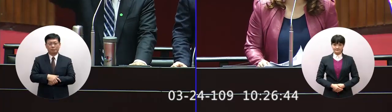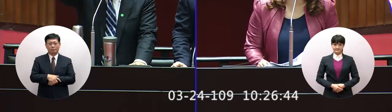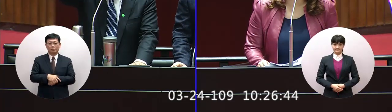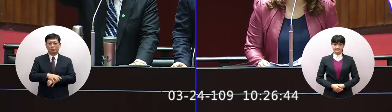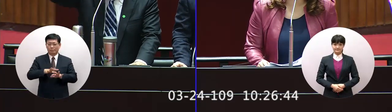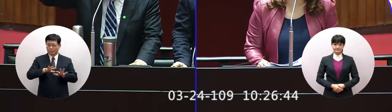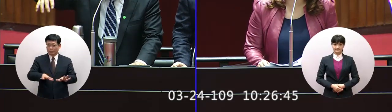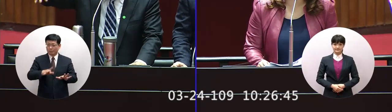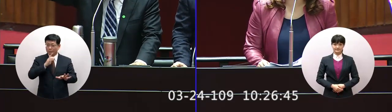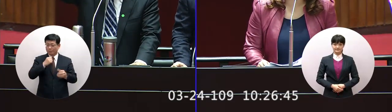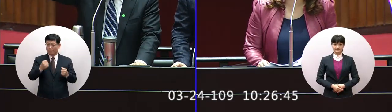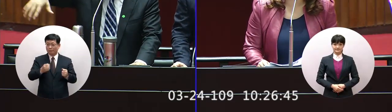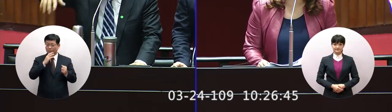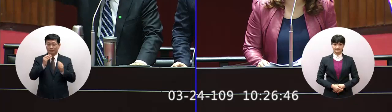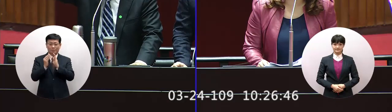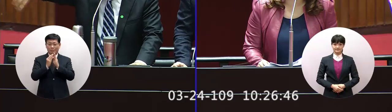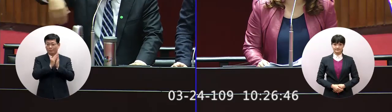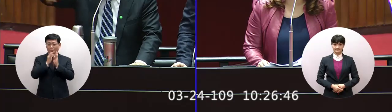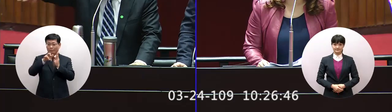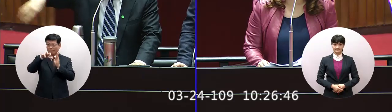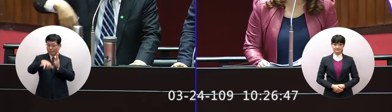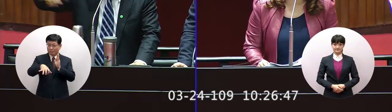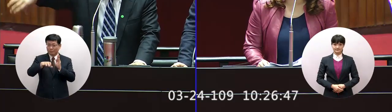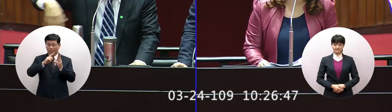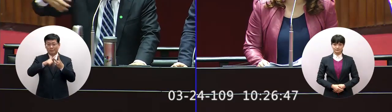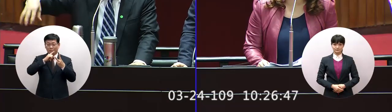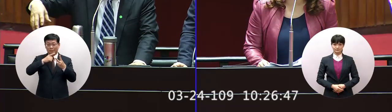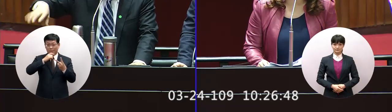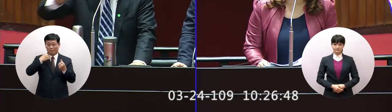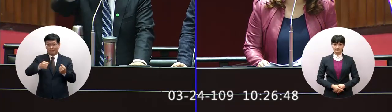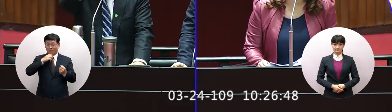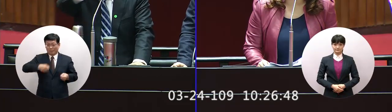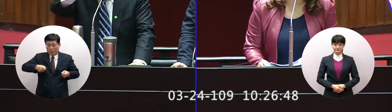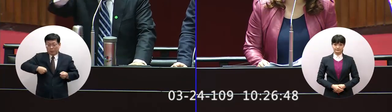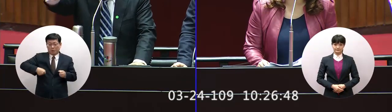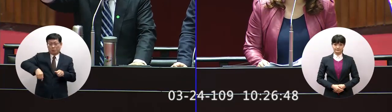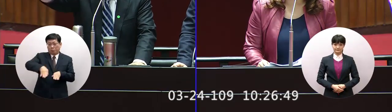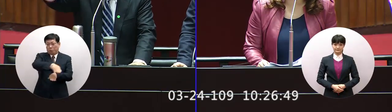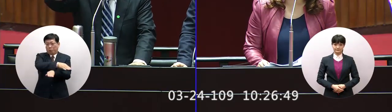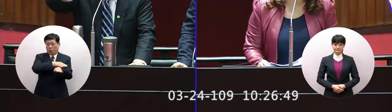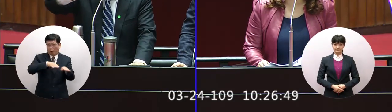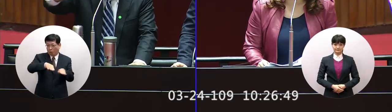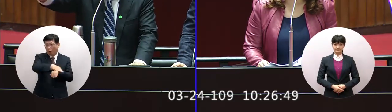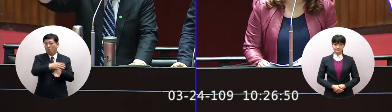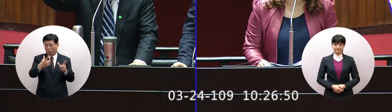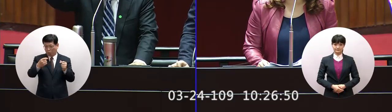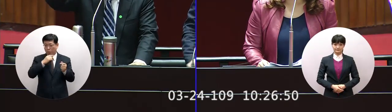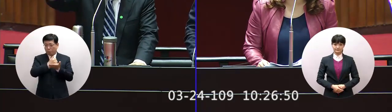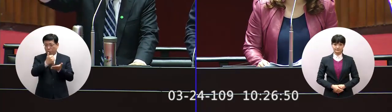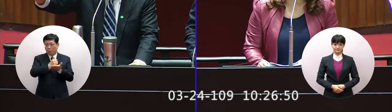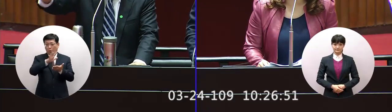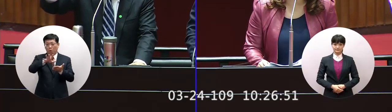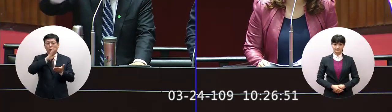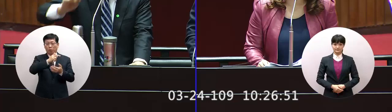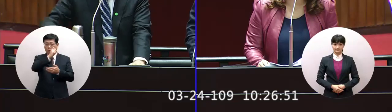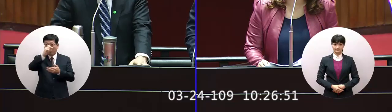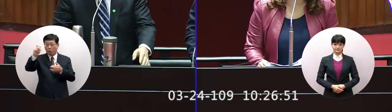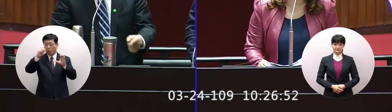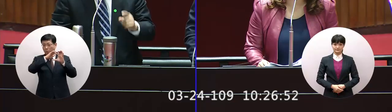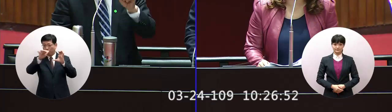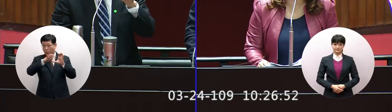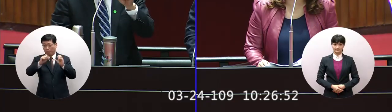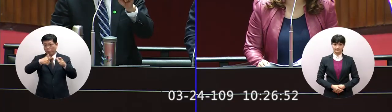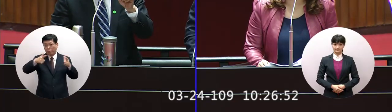在我们在桃机，在这个连行李转盘上都有多国语言的文字在荧幕上等